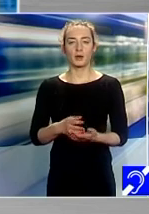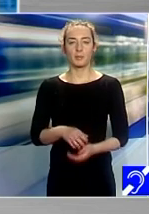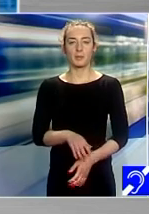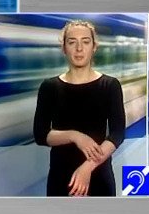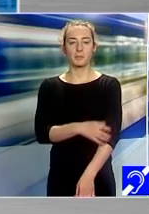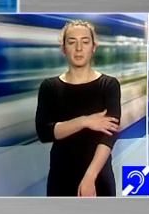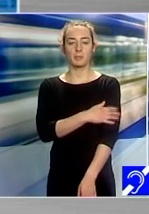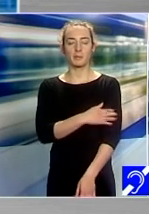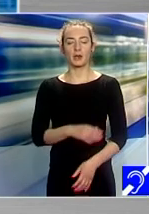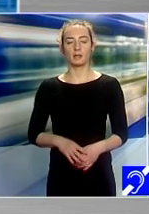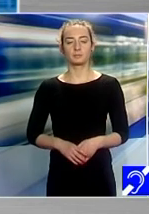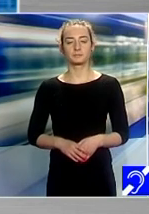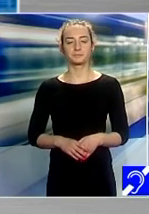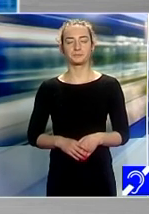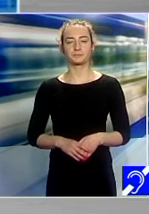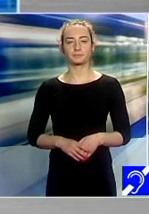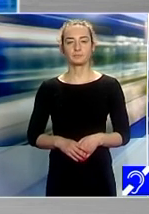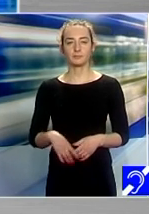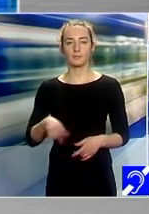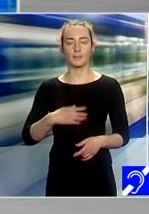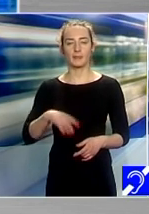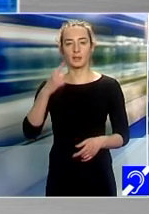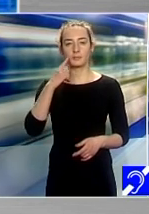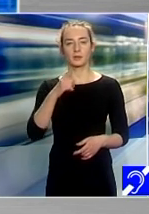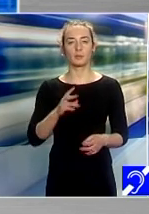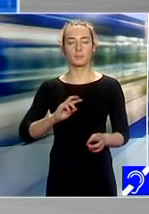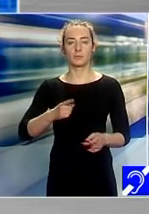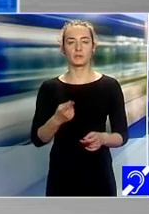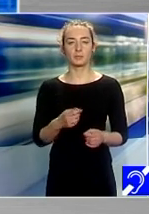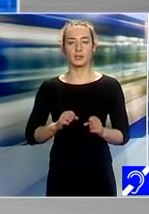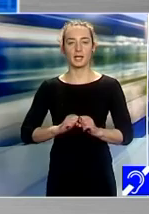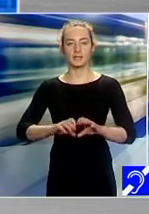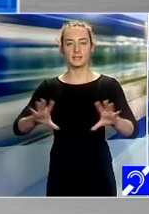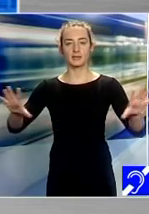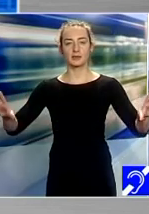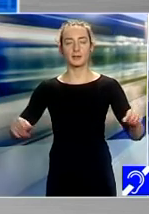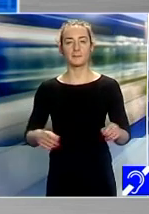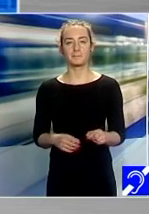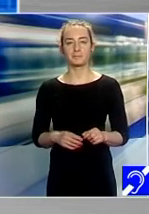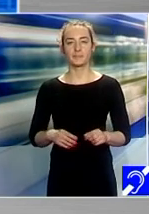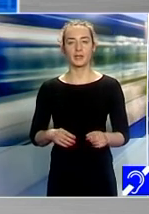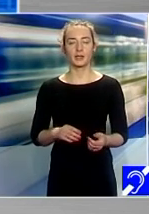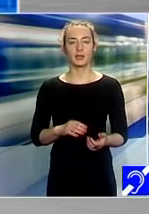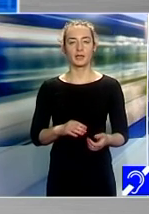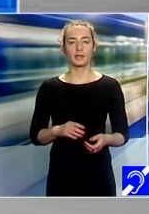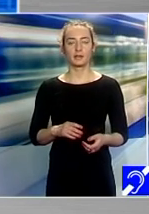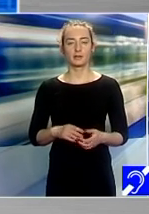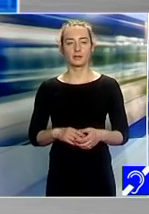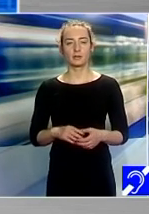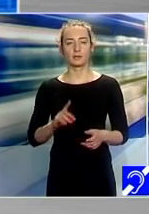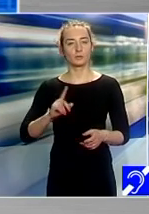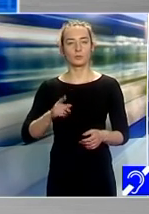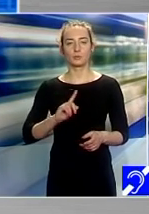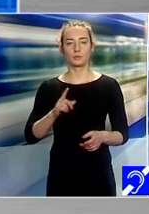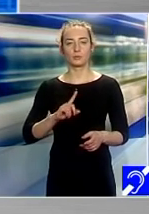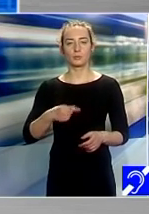alte soiuri de lucruri. De asemenea, noi chiar am gândit la o posibilitate de extindere a acestor aplicații. Nu o să spun prea multe acum,